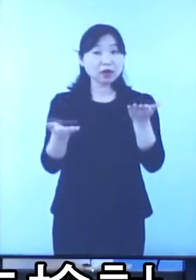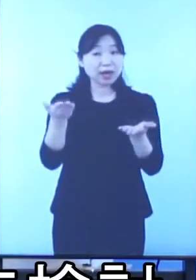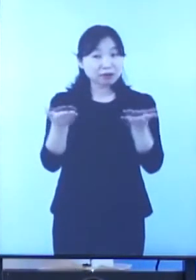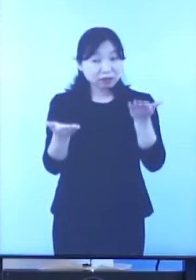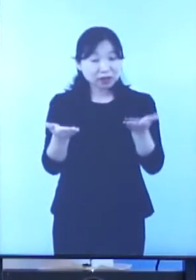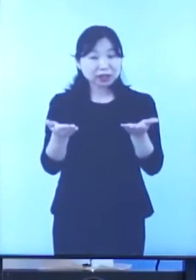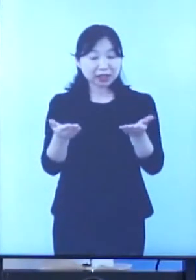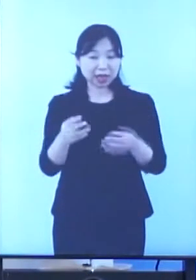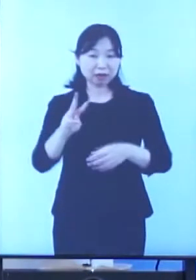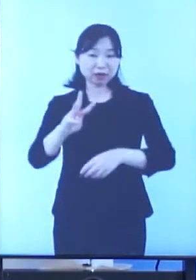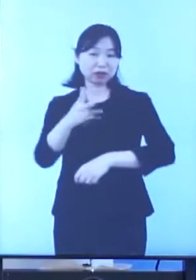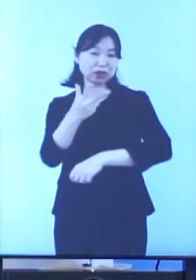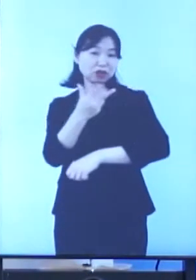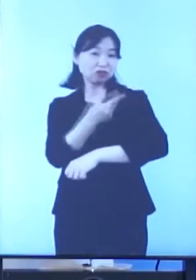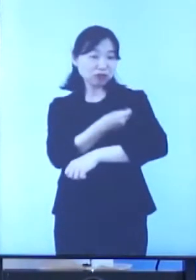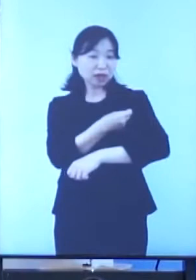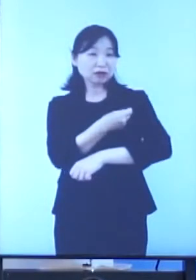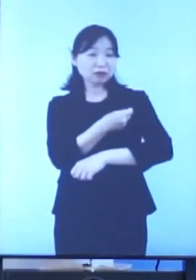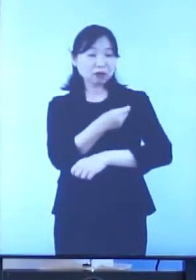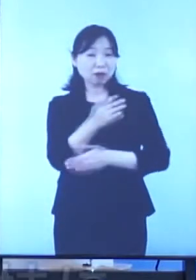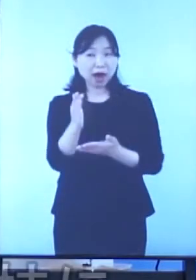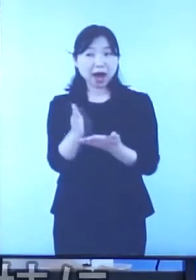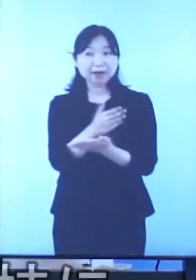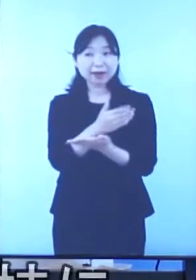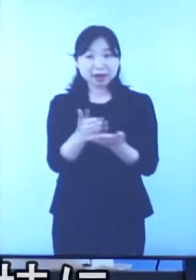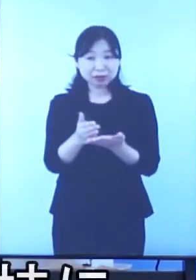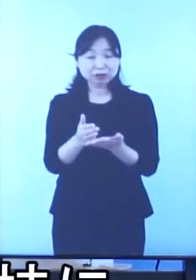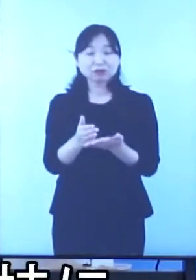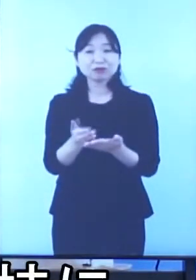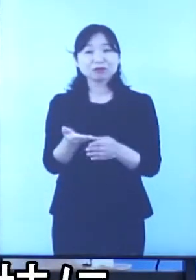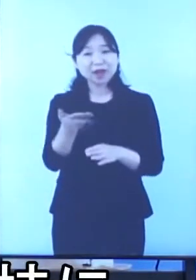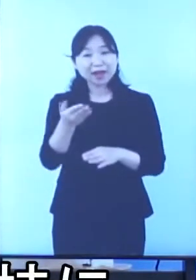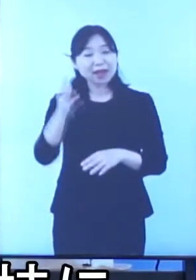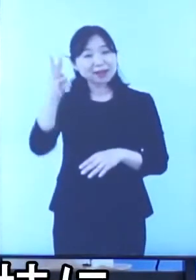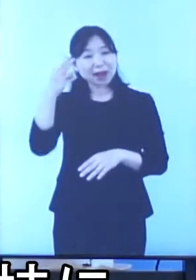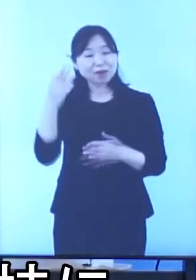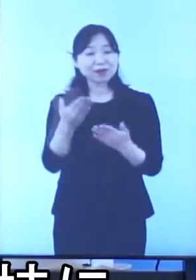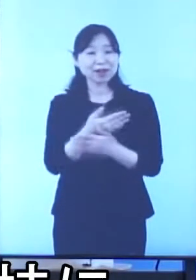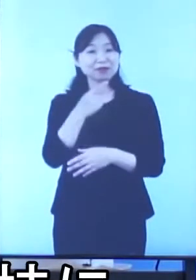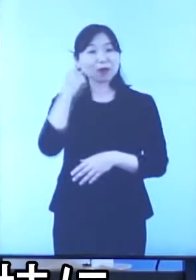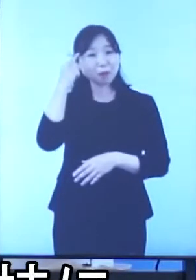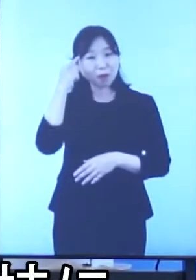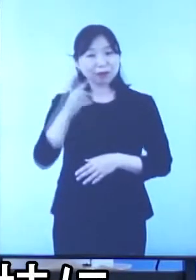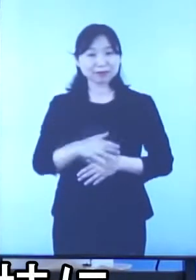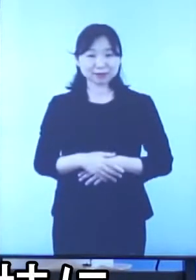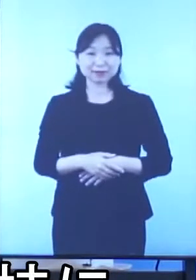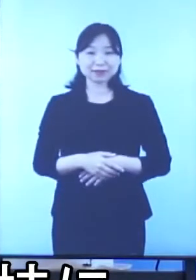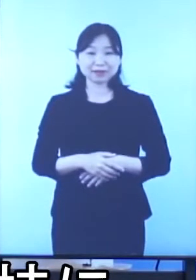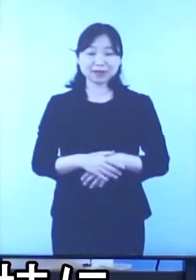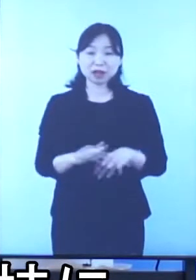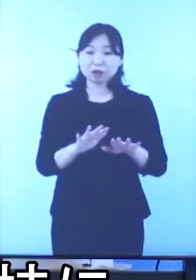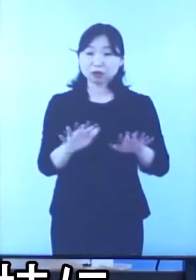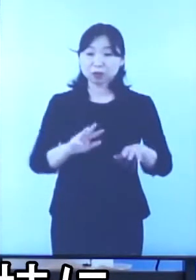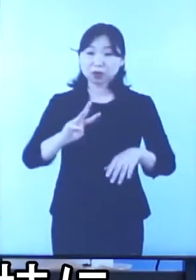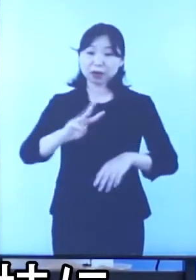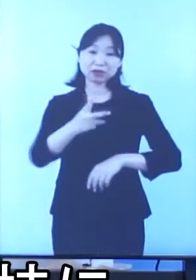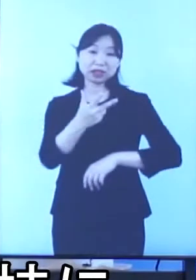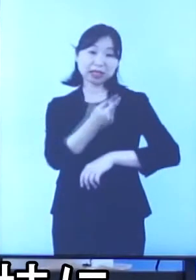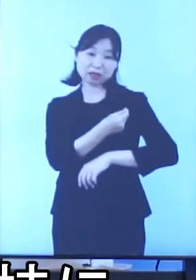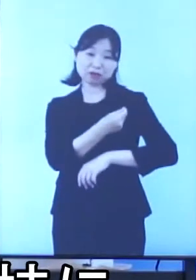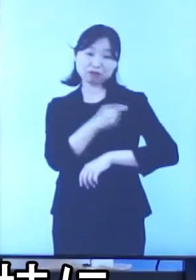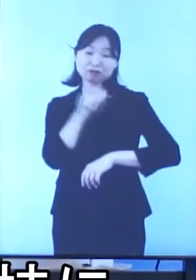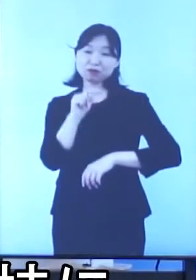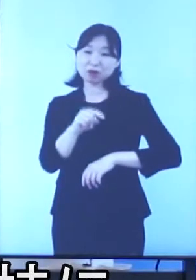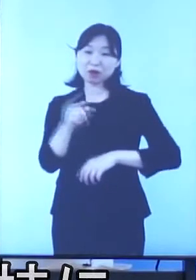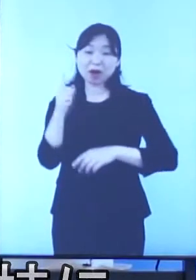する上で有益であると考えております。小児へのワクチン接種については特に保護者の判断